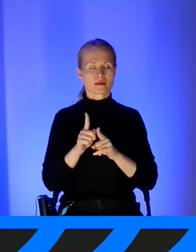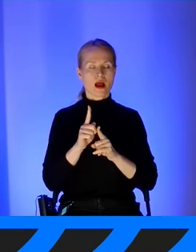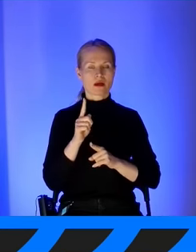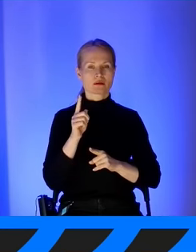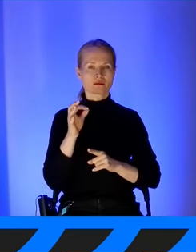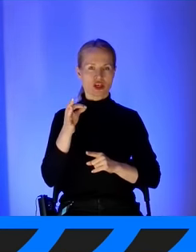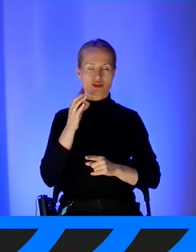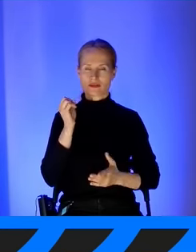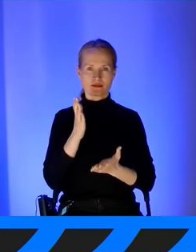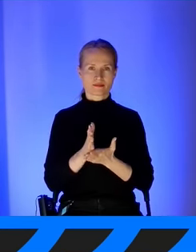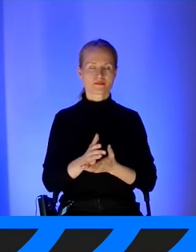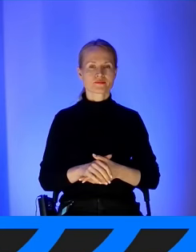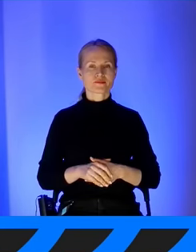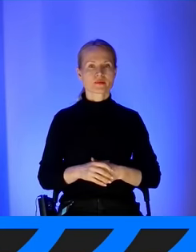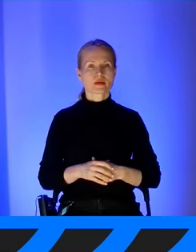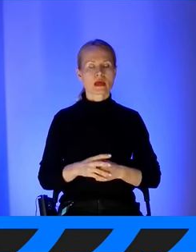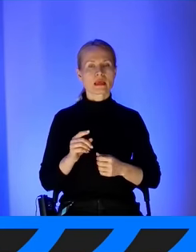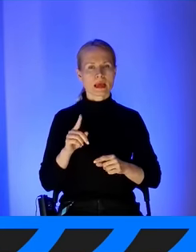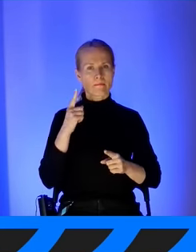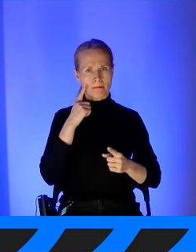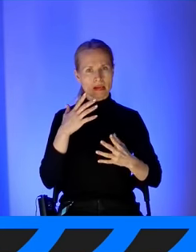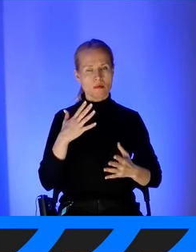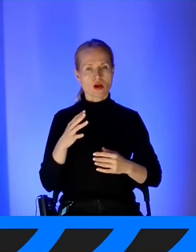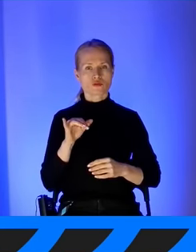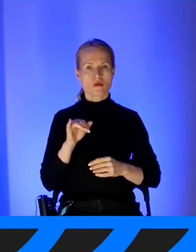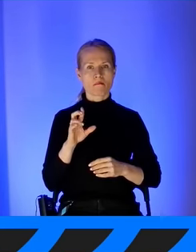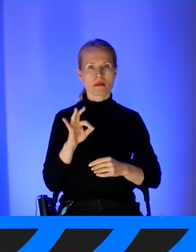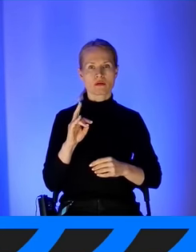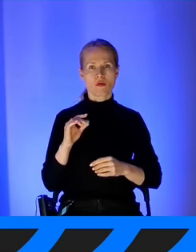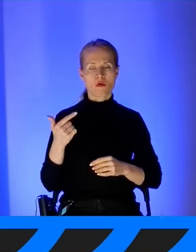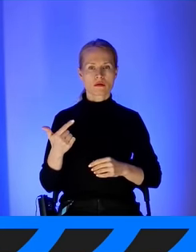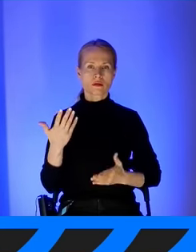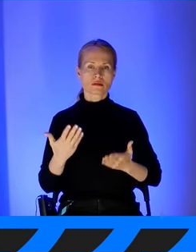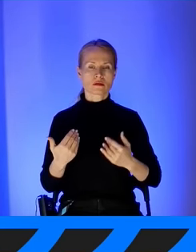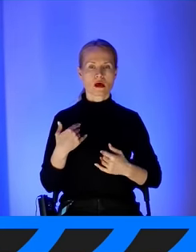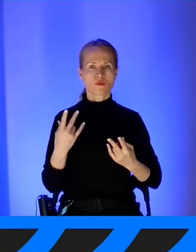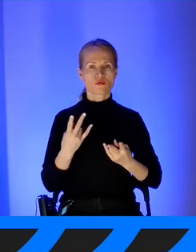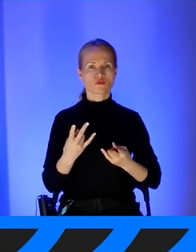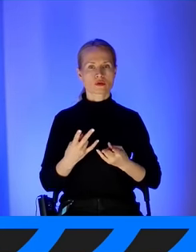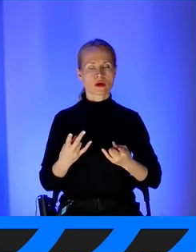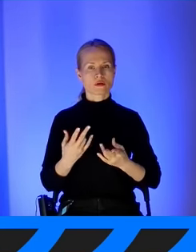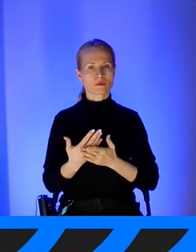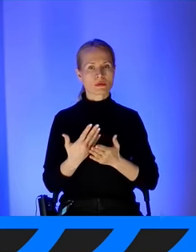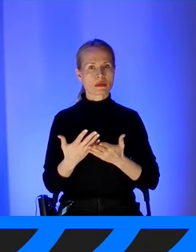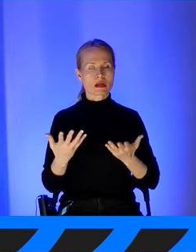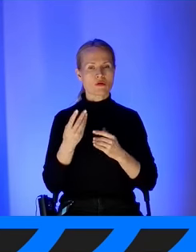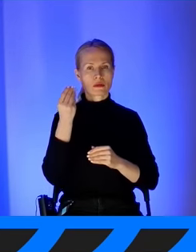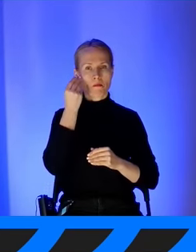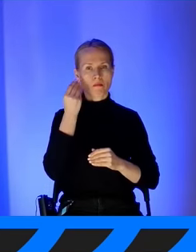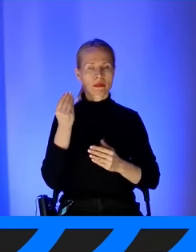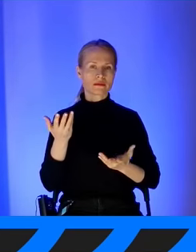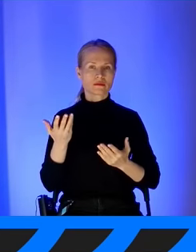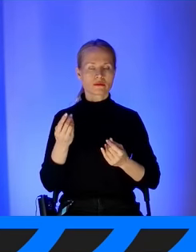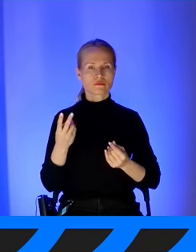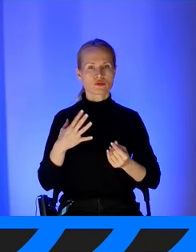пожалуйста а я так понимаю что у вас собственно белок если нам нужно м там с какой-то позиции мы там